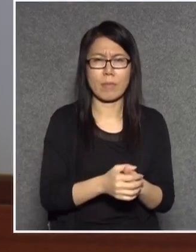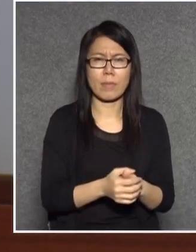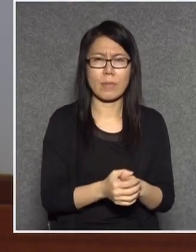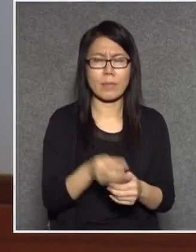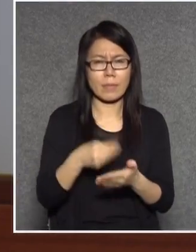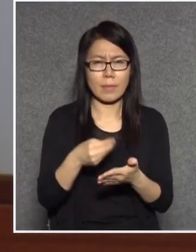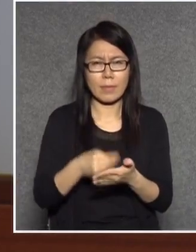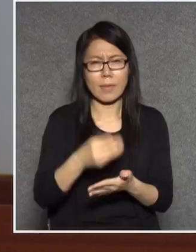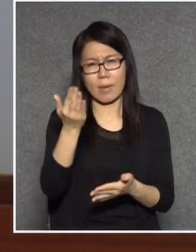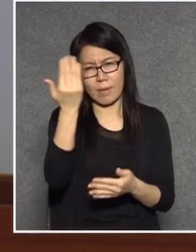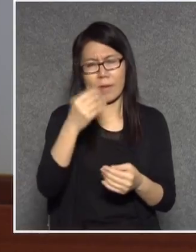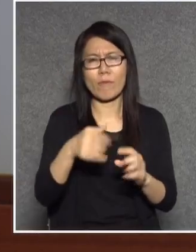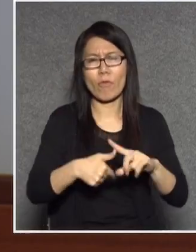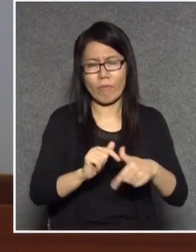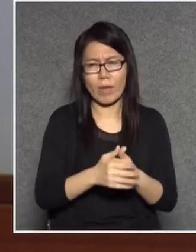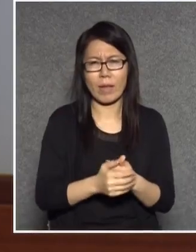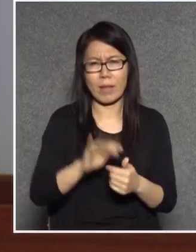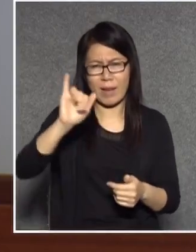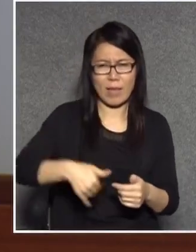旅遊模式來到香港購物。